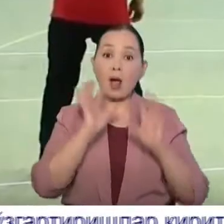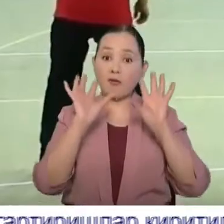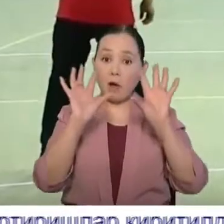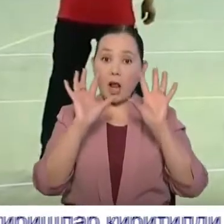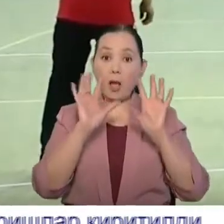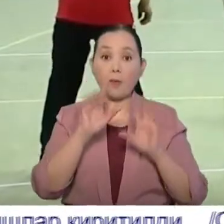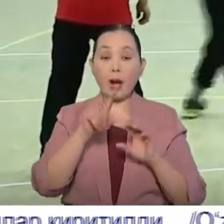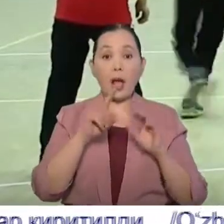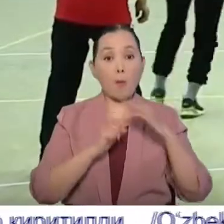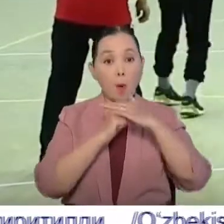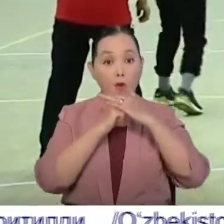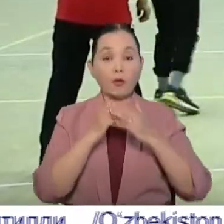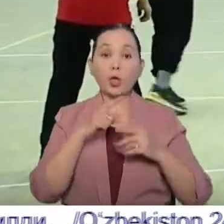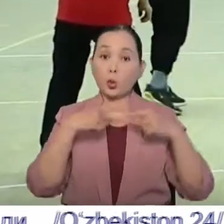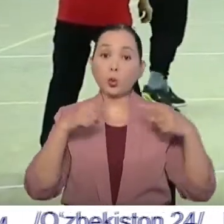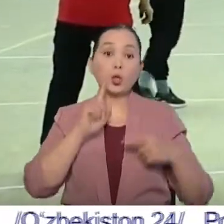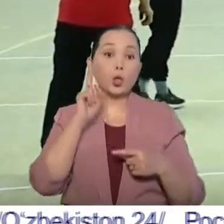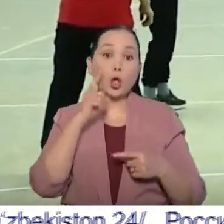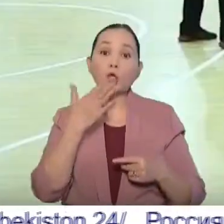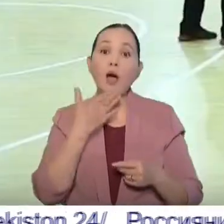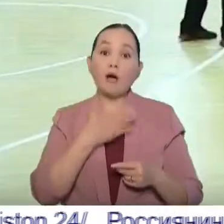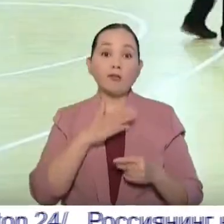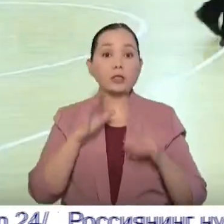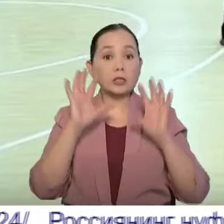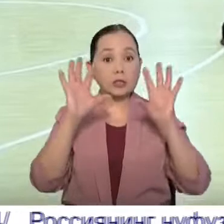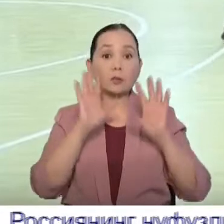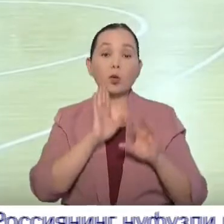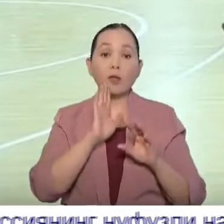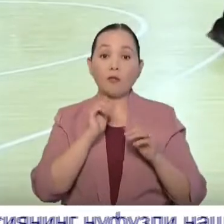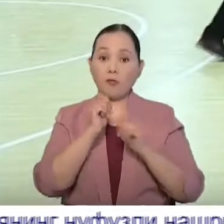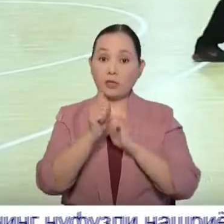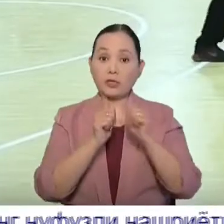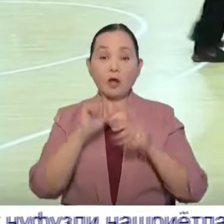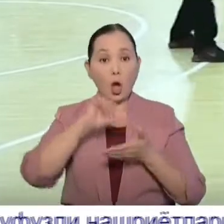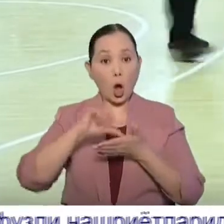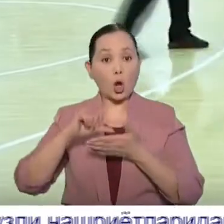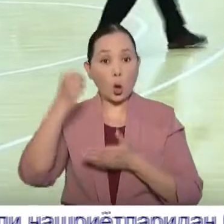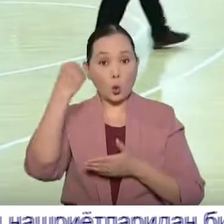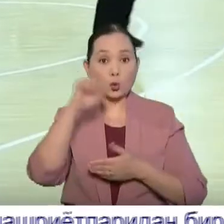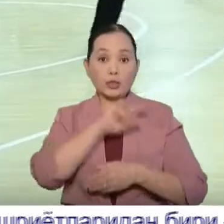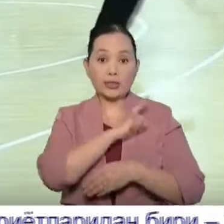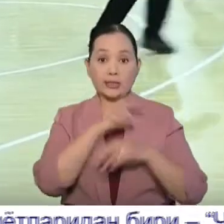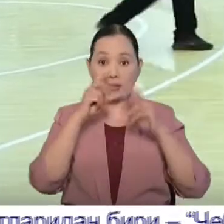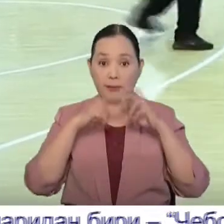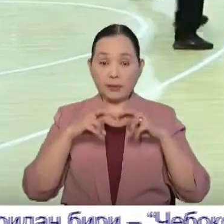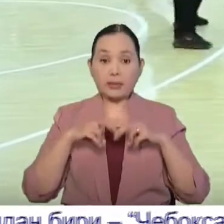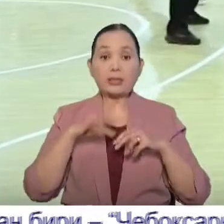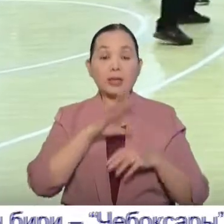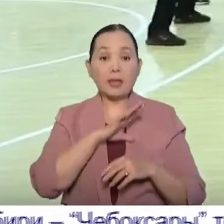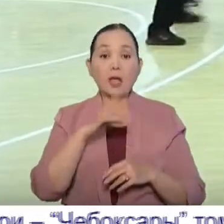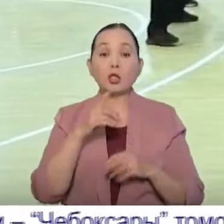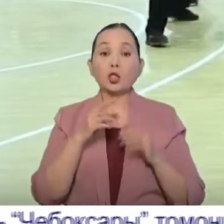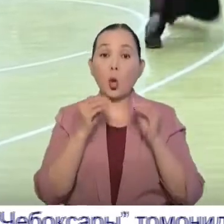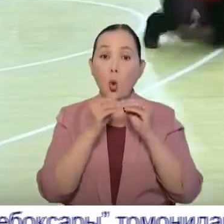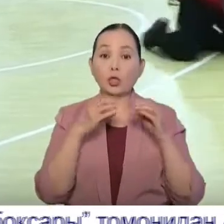musobaqa nizomiga muvofiq turli yoshdagi havaskor sportchi xotin-qizlar festival g'olibligi uchun kuch sinashdilar. Turnirda viloyat hududlarida